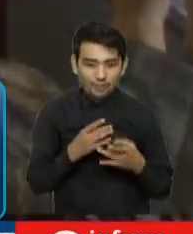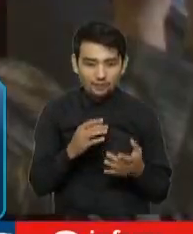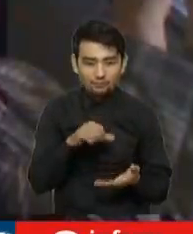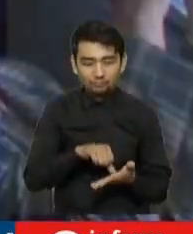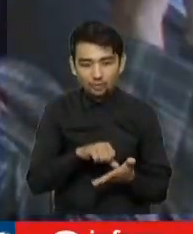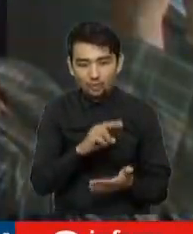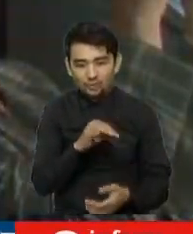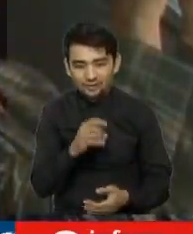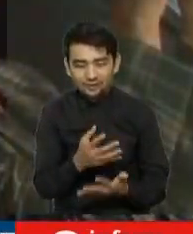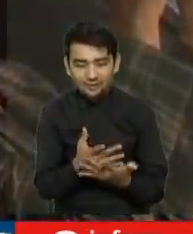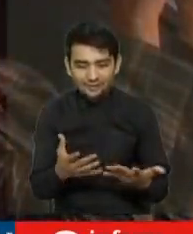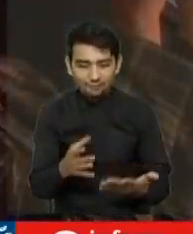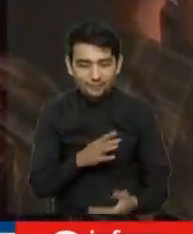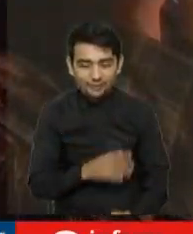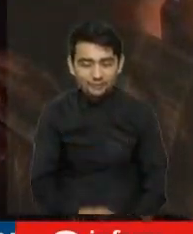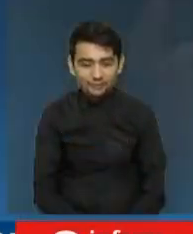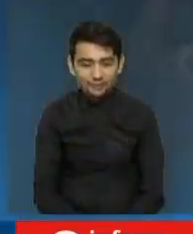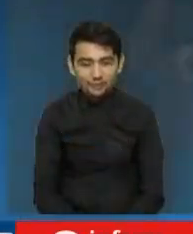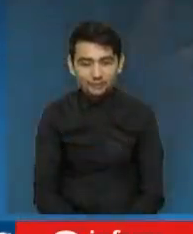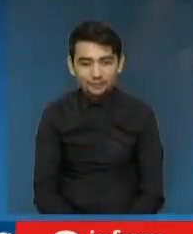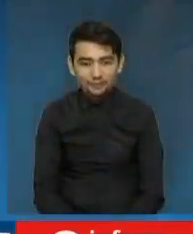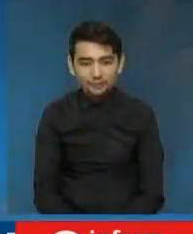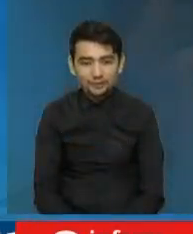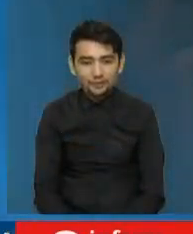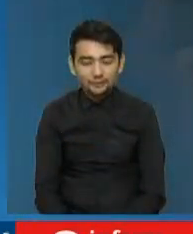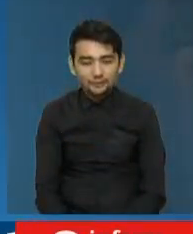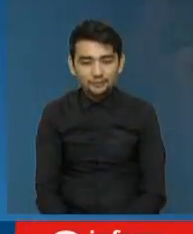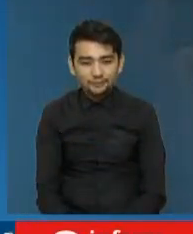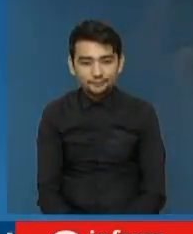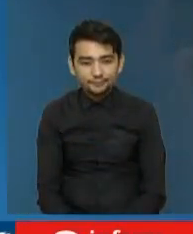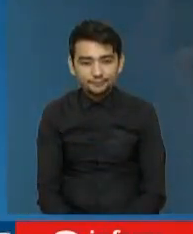концертом. Жанна Расылханова, Информбюро, Восточно-Казахстанская область.